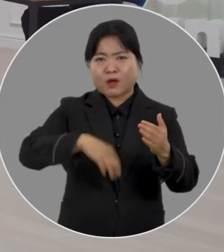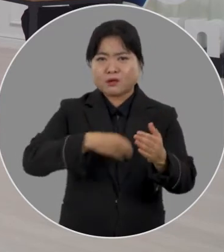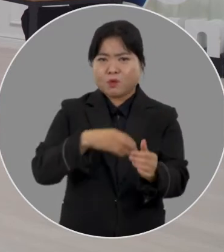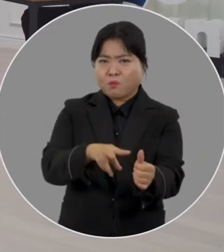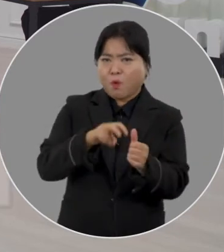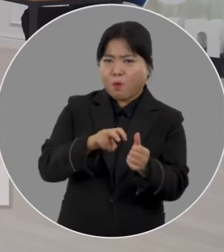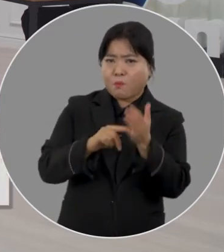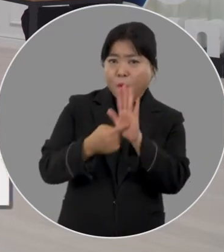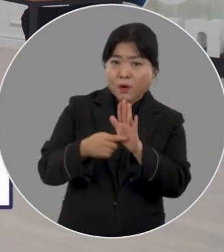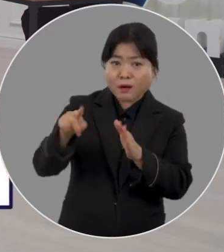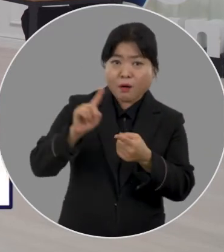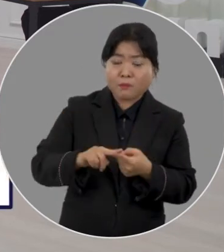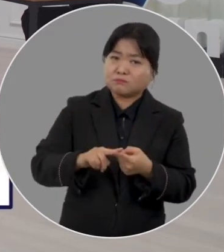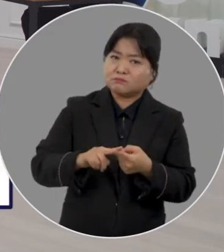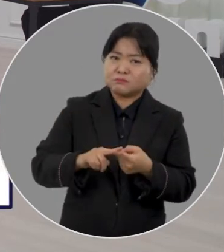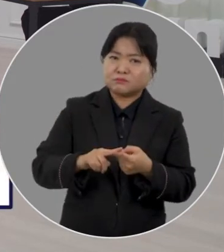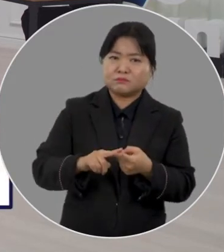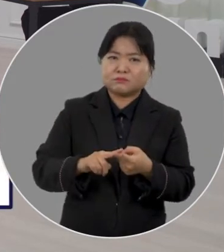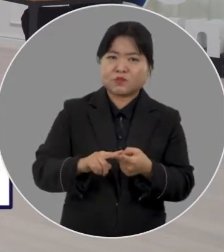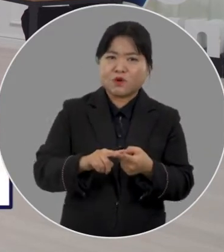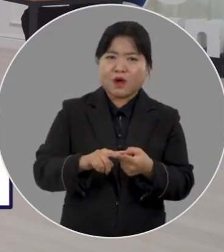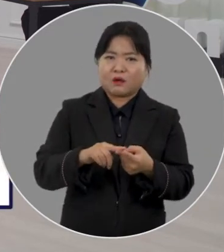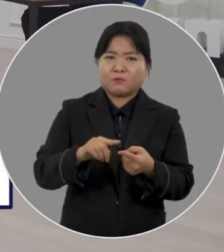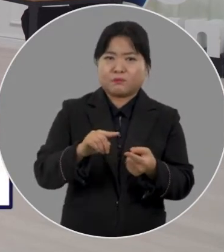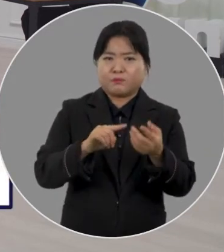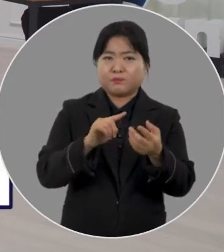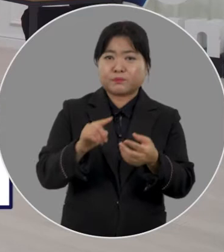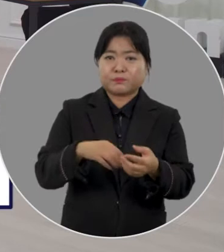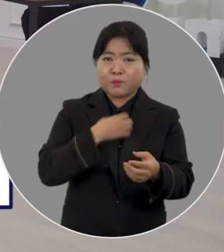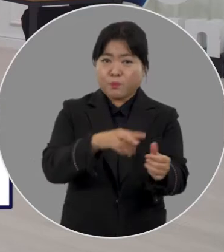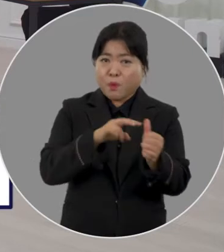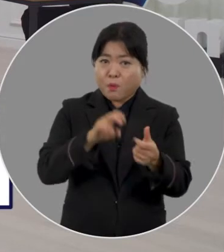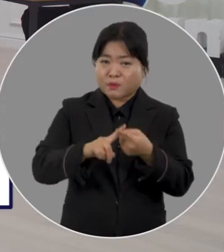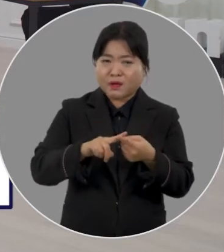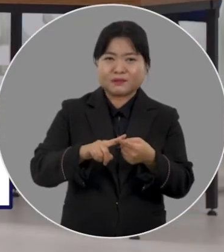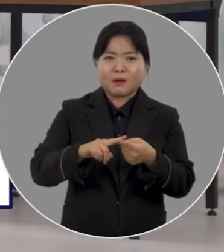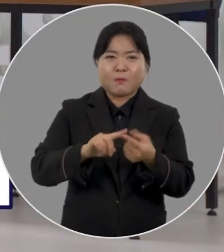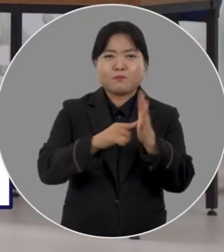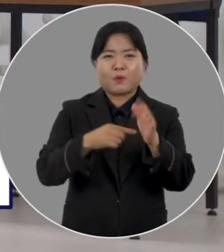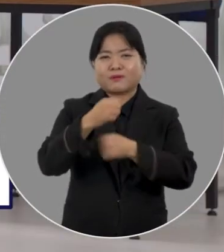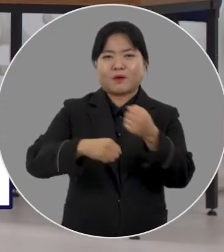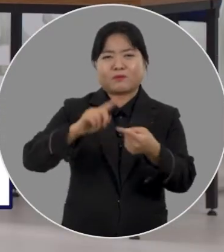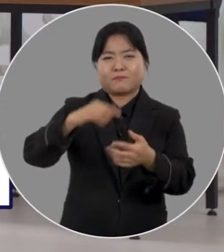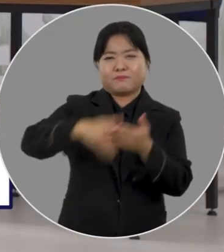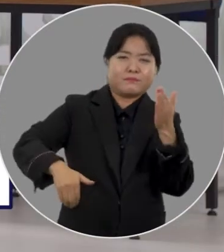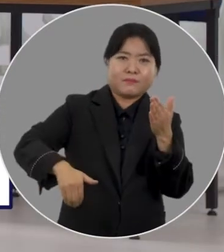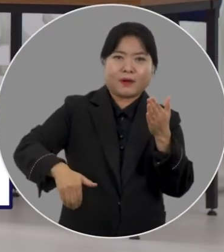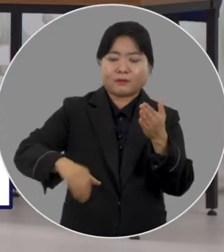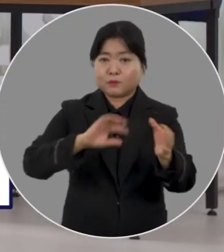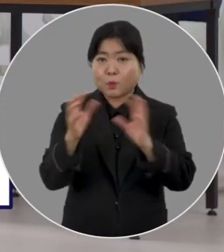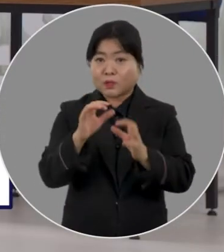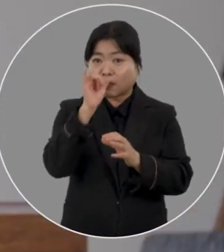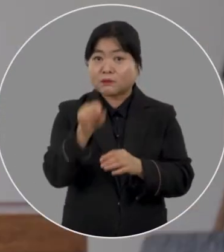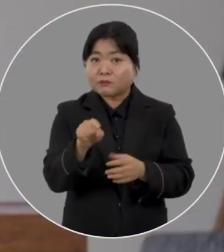중에 혐오 표현이라고 하는 것만큼은 혐오 표현 이 표현의 자유의 일종의 예외다라고 하는 그런 논의가 있더라고요.